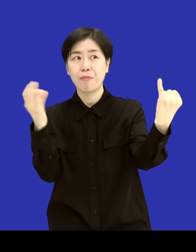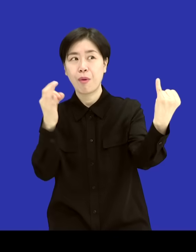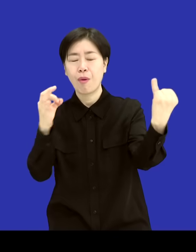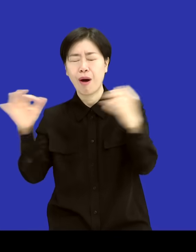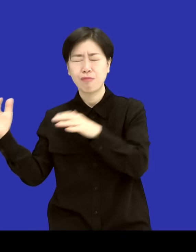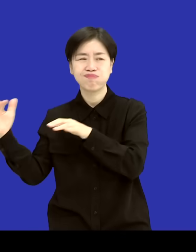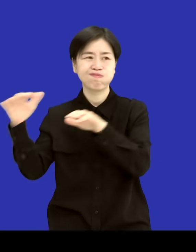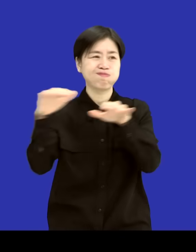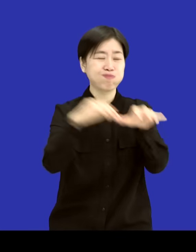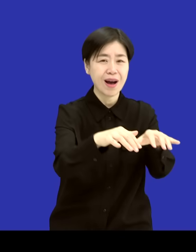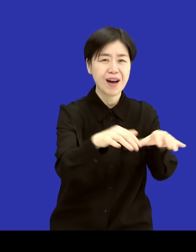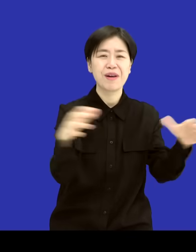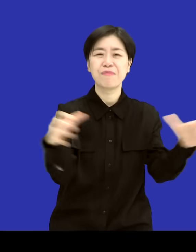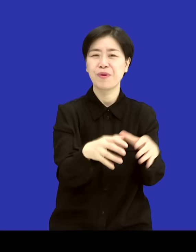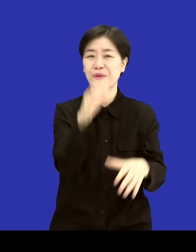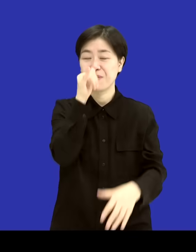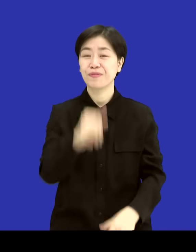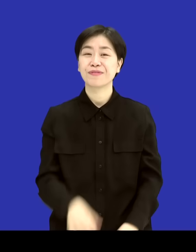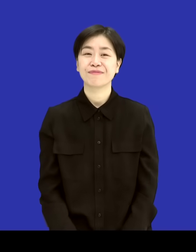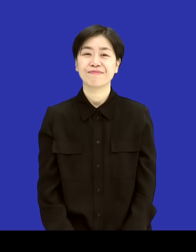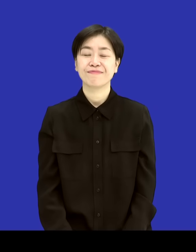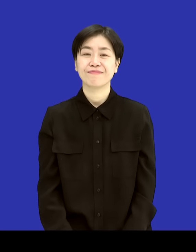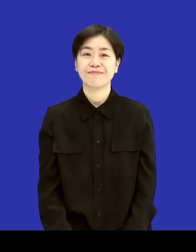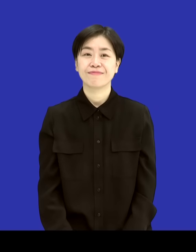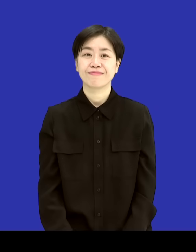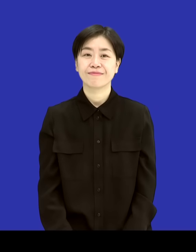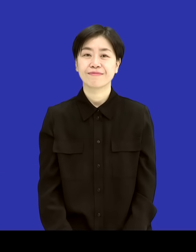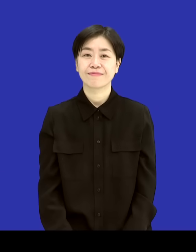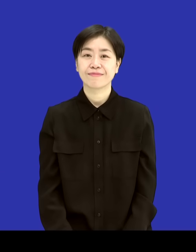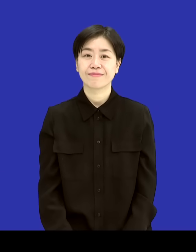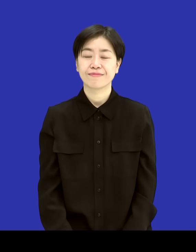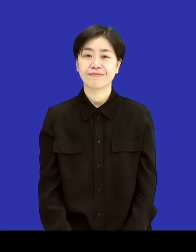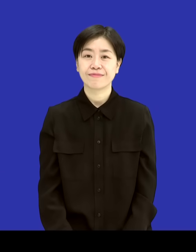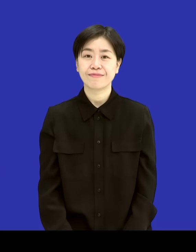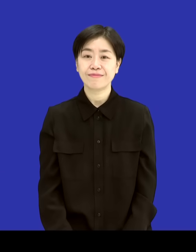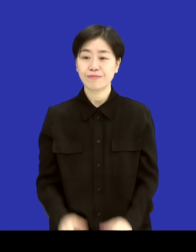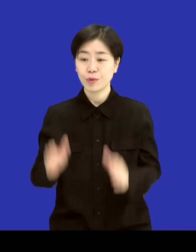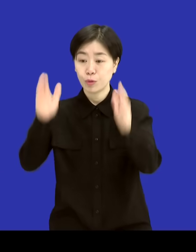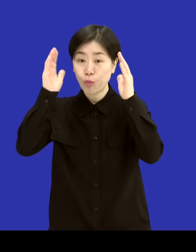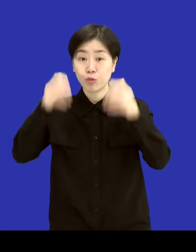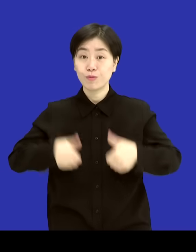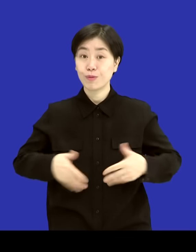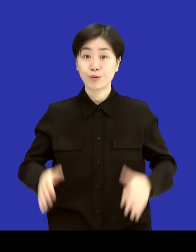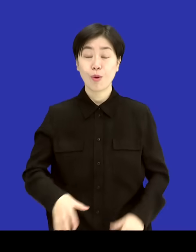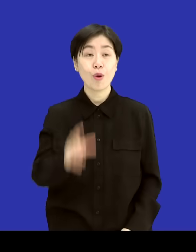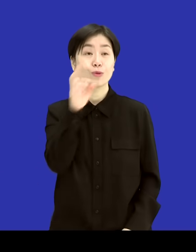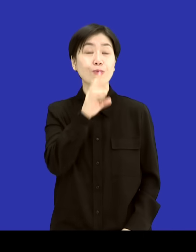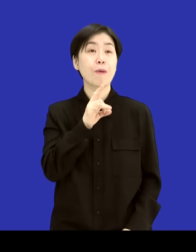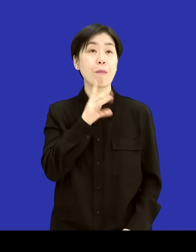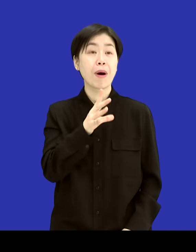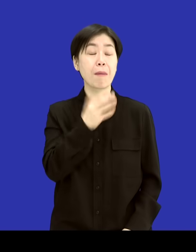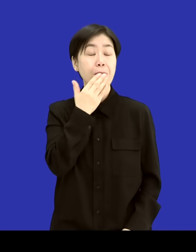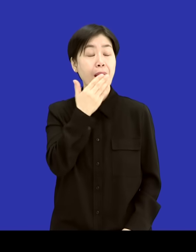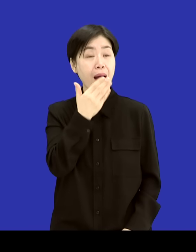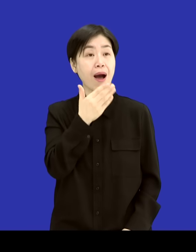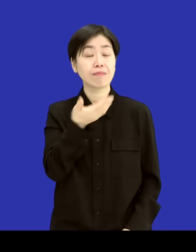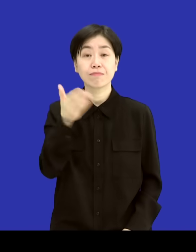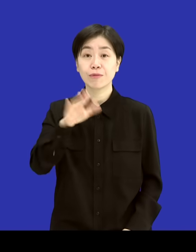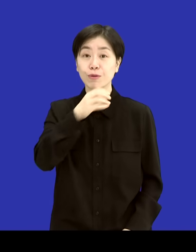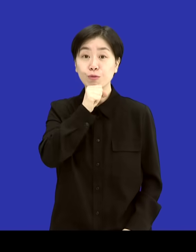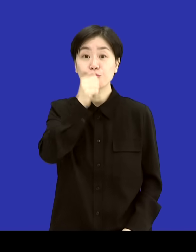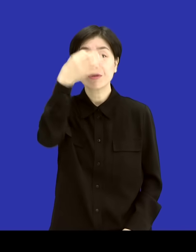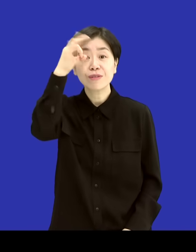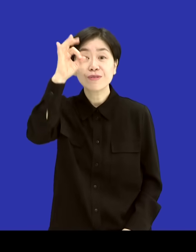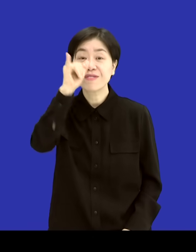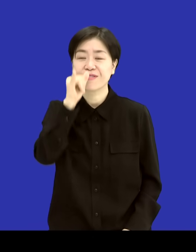클래스에 들어오게 됐어요. 그럼요. 네, 왜냐면 이제 뭐 공부 안 해도 되고 막 노래만 하는데도 그렇죠. 이제 크레딧을 받으니까.